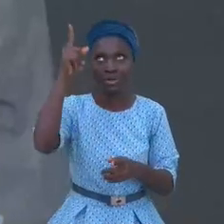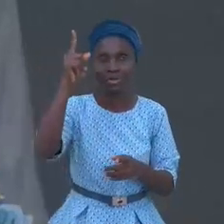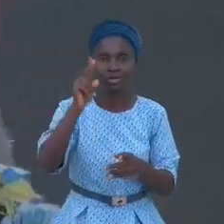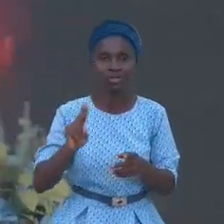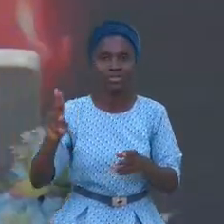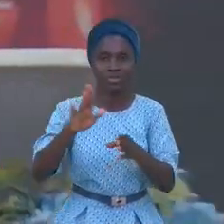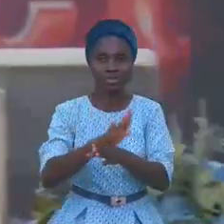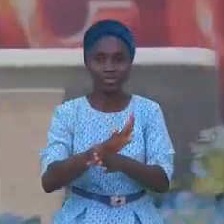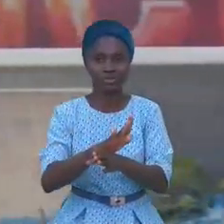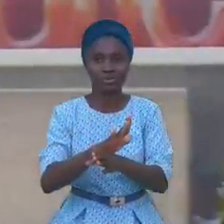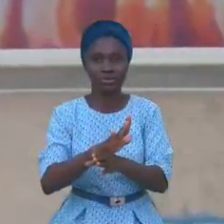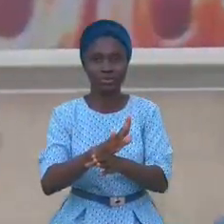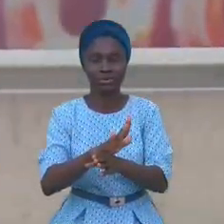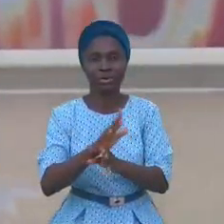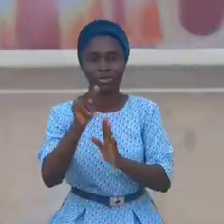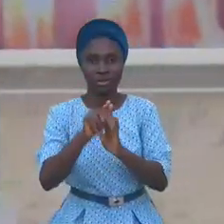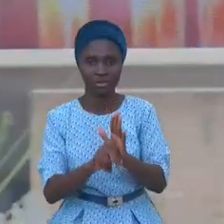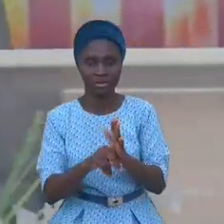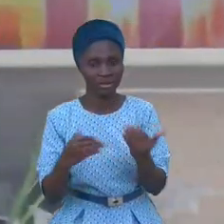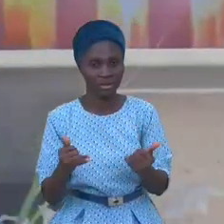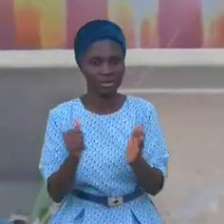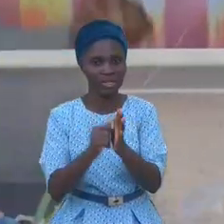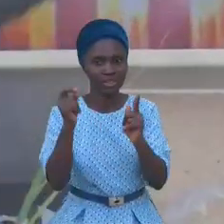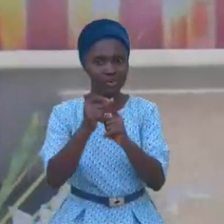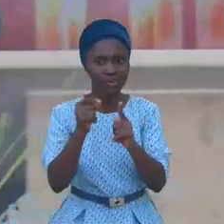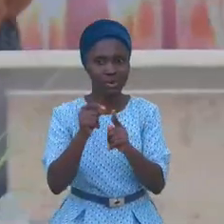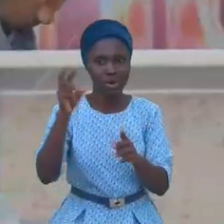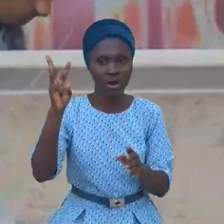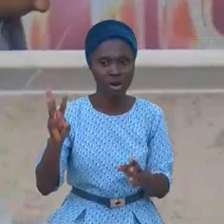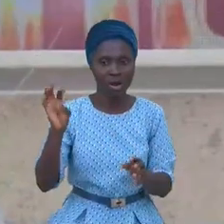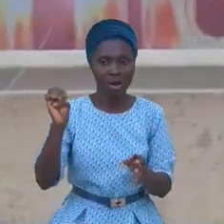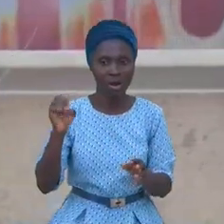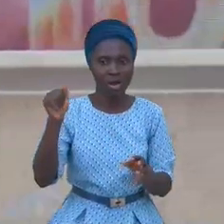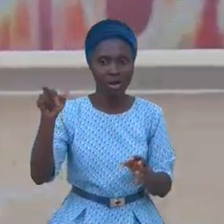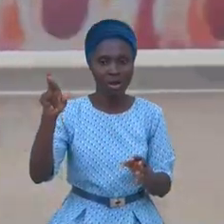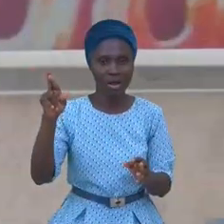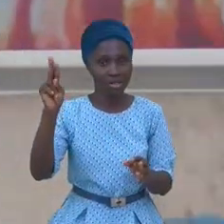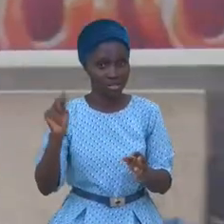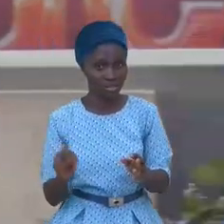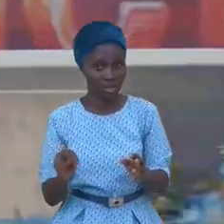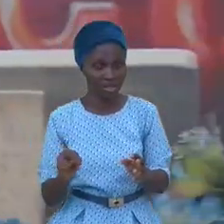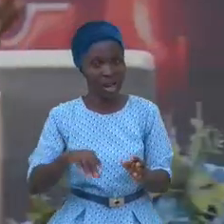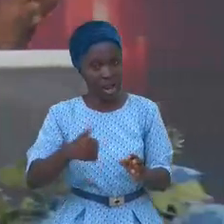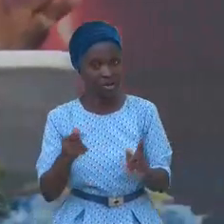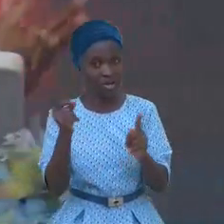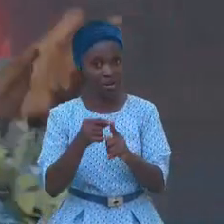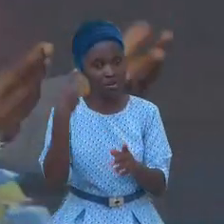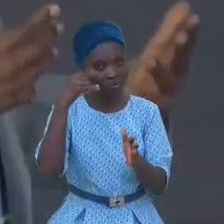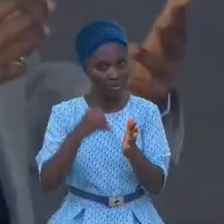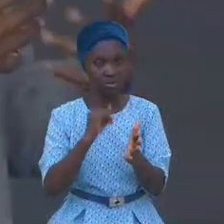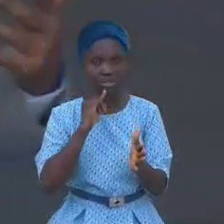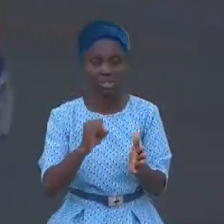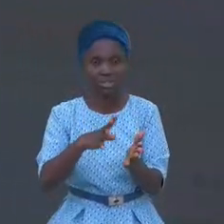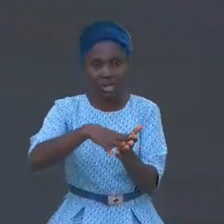Ce mot soupirer, aspirer, il y a un autre mot, apprendre. C'est parce que tu aspires